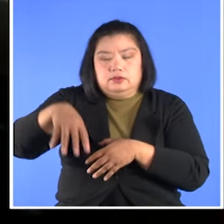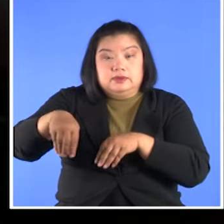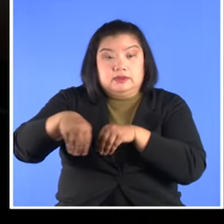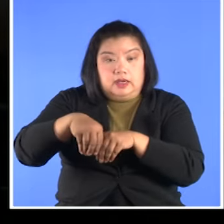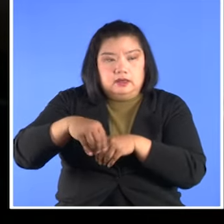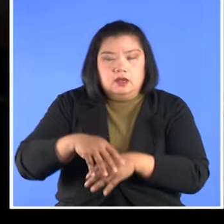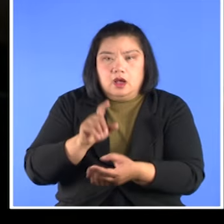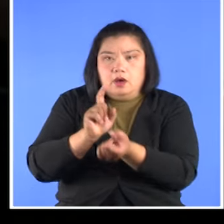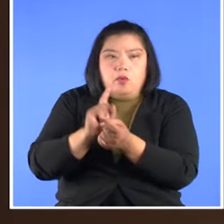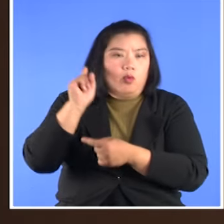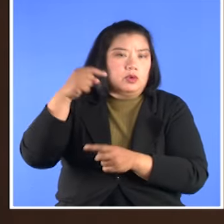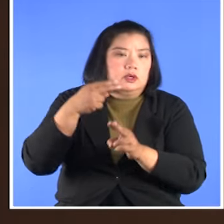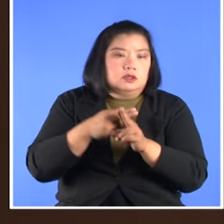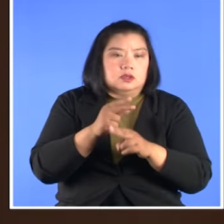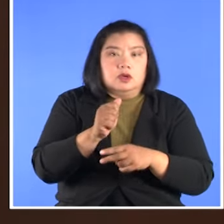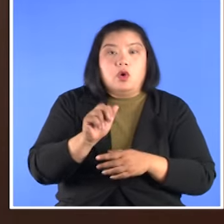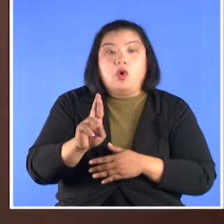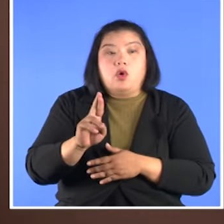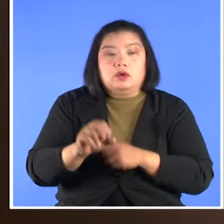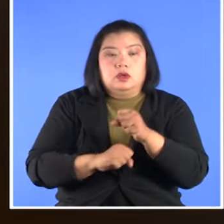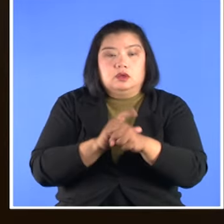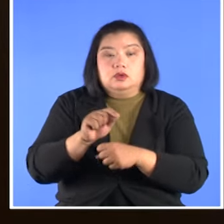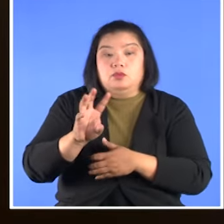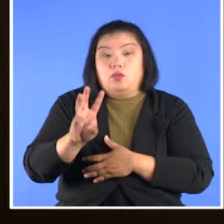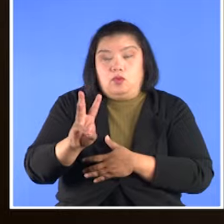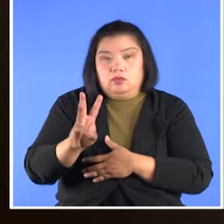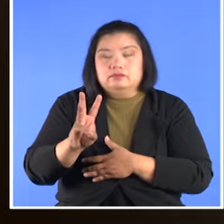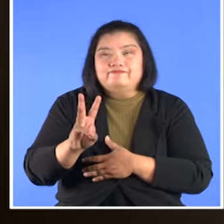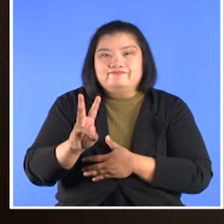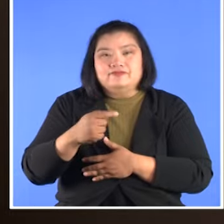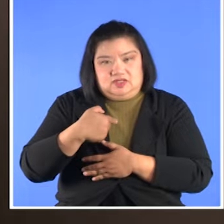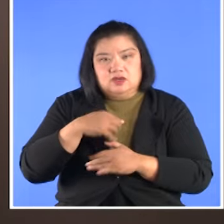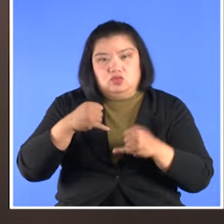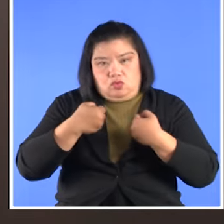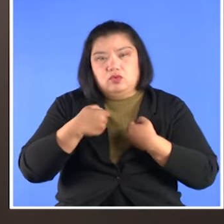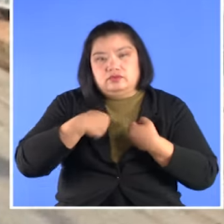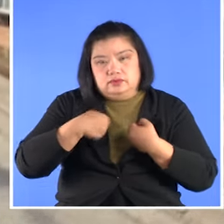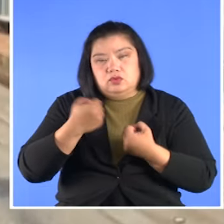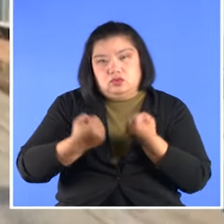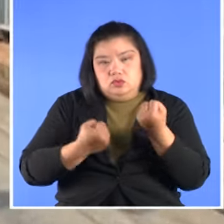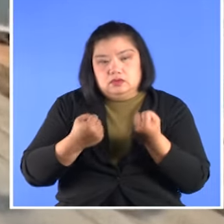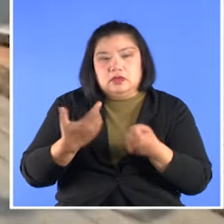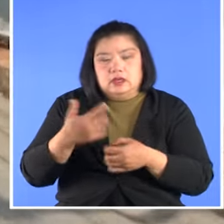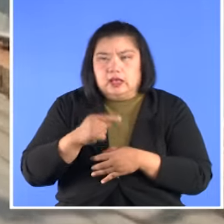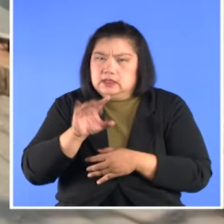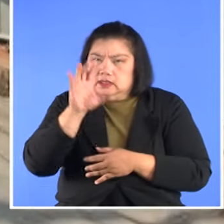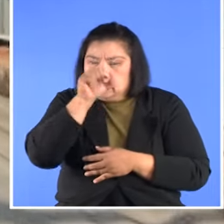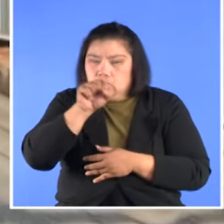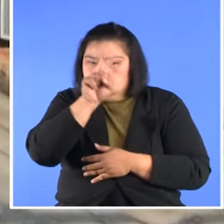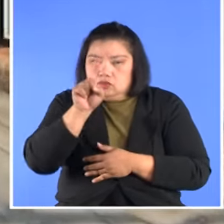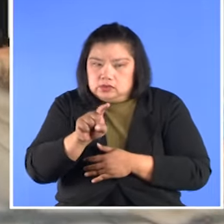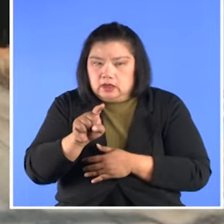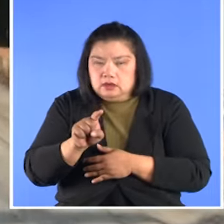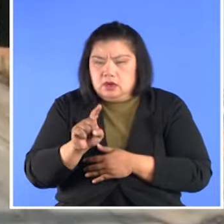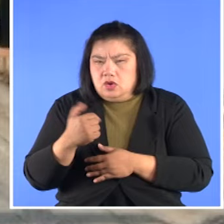อรอุสาอายุ 26ปีนี่นะครับผู้เสียหายเธอบอกว่าผู้ต้องสงสัยในการก่อเหตุครั้งนี้น่าจะเป็นคู่